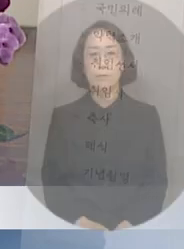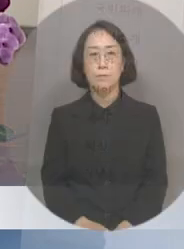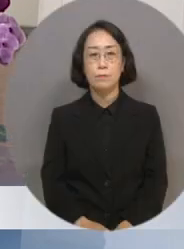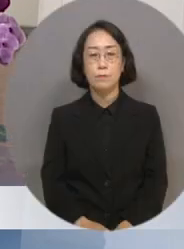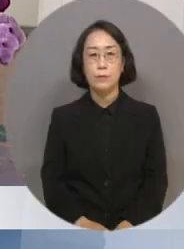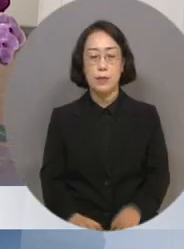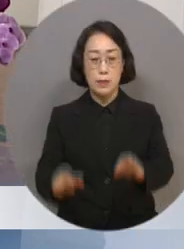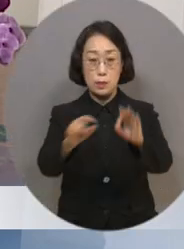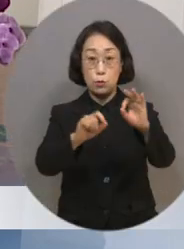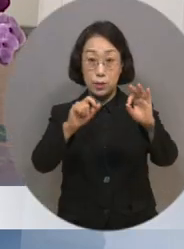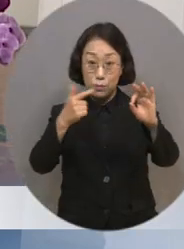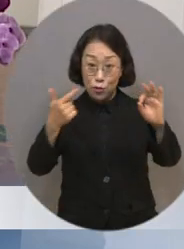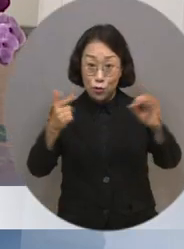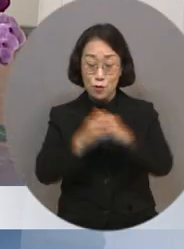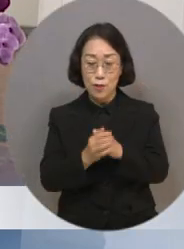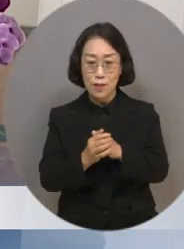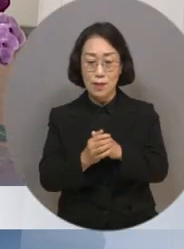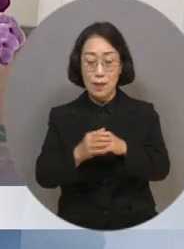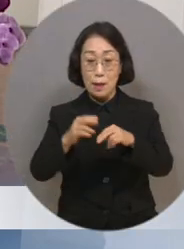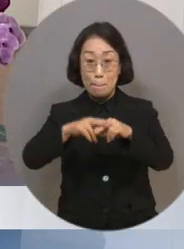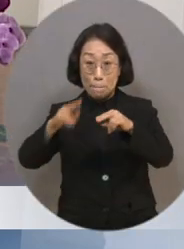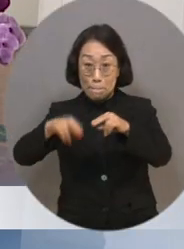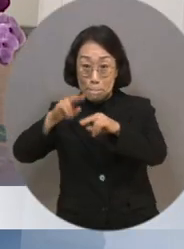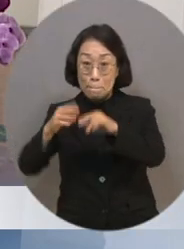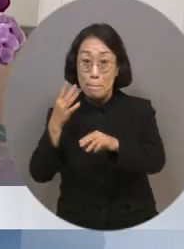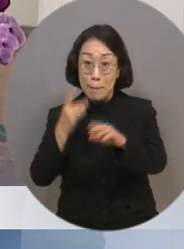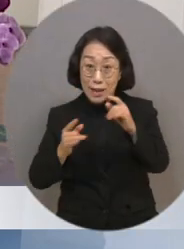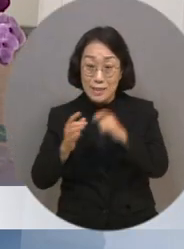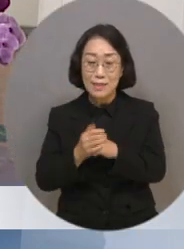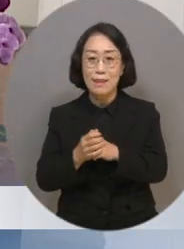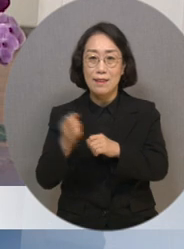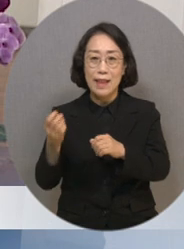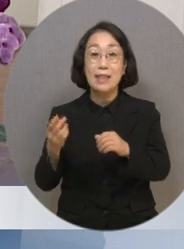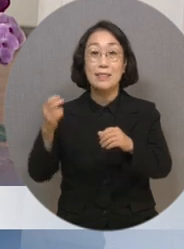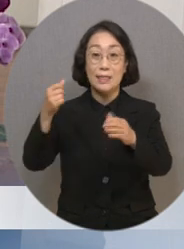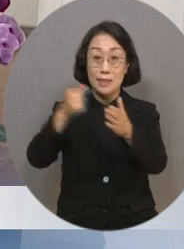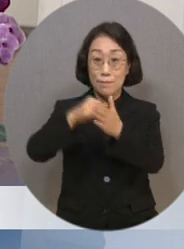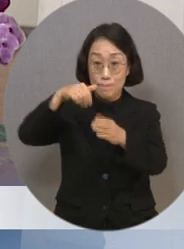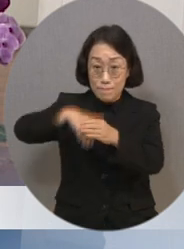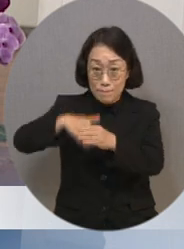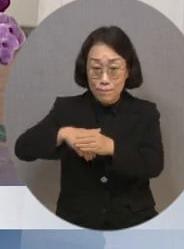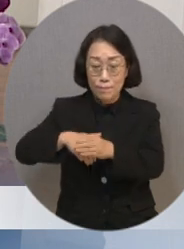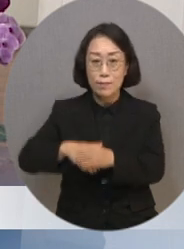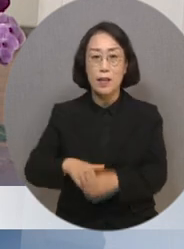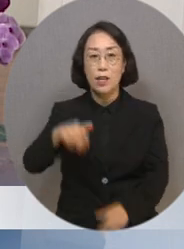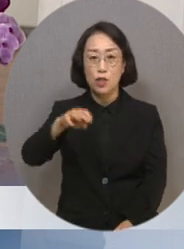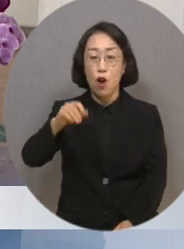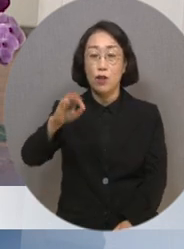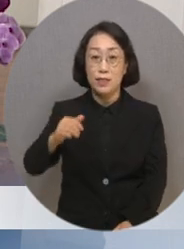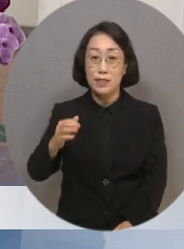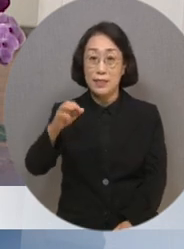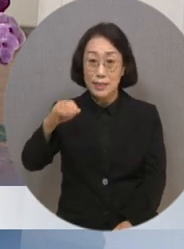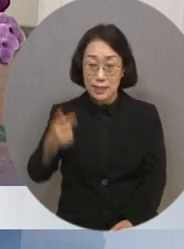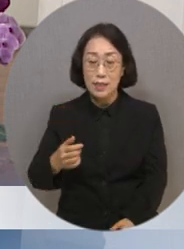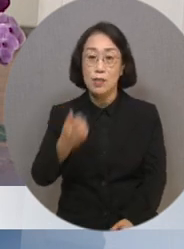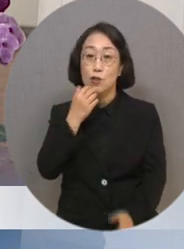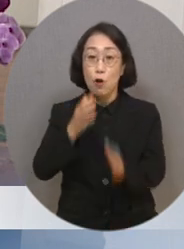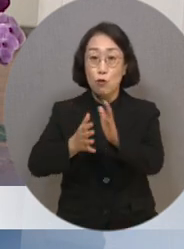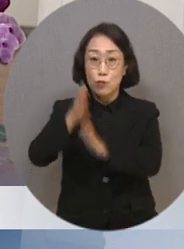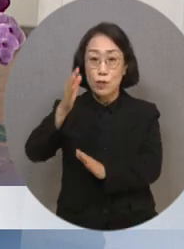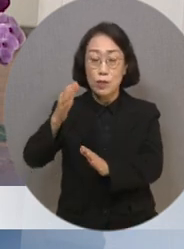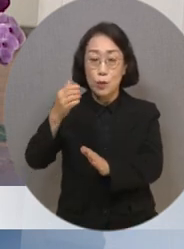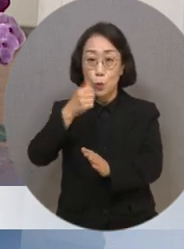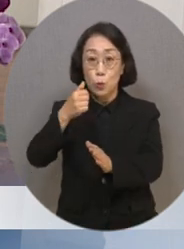지난 10월 16일 재보궐 선거에서 정근식 서울시 교육감이 당선됐습니다 다음 날인 17일